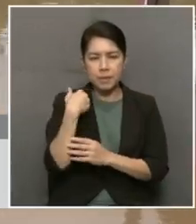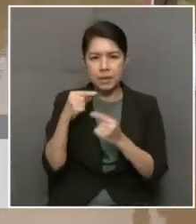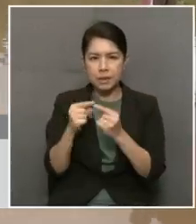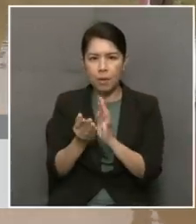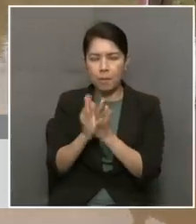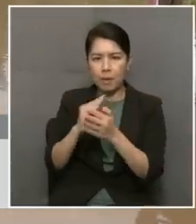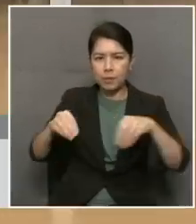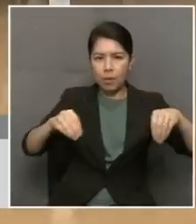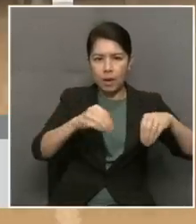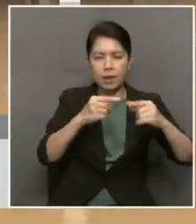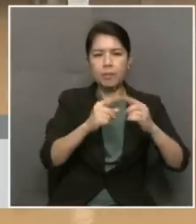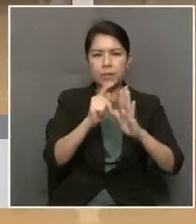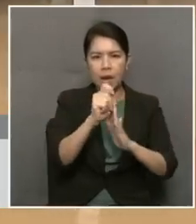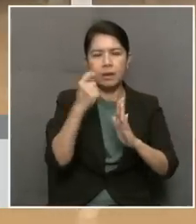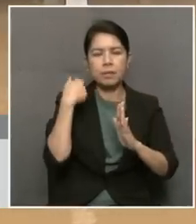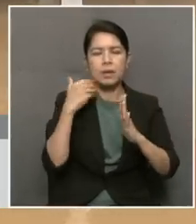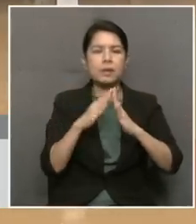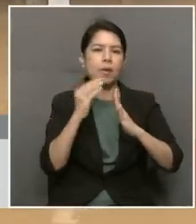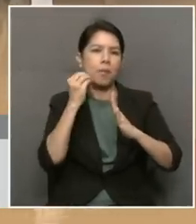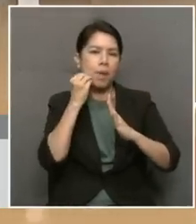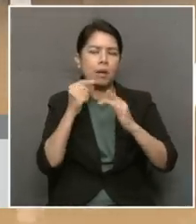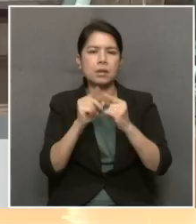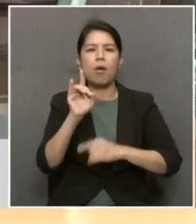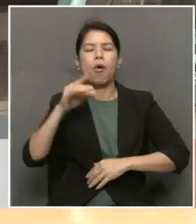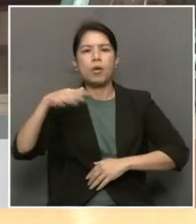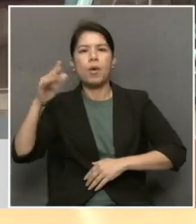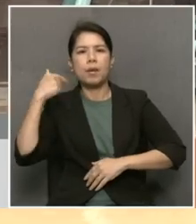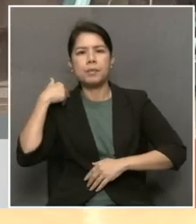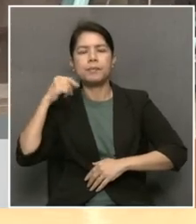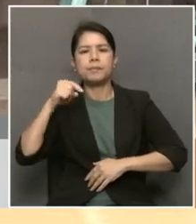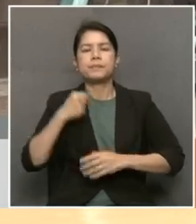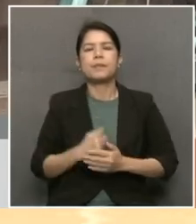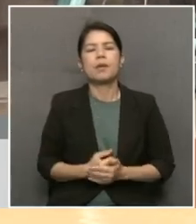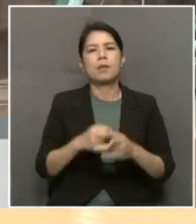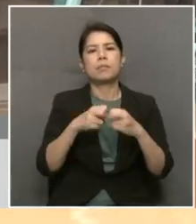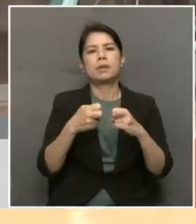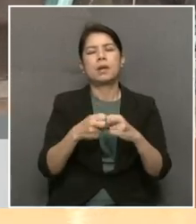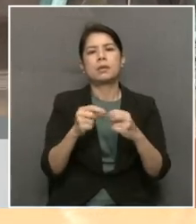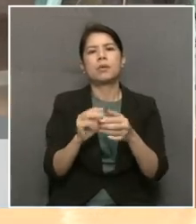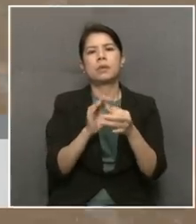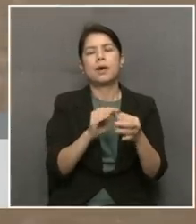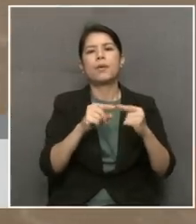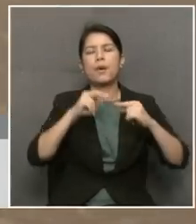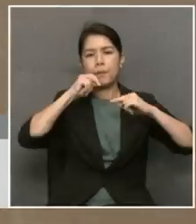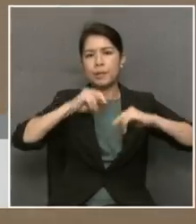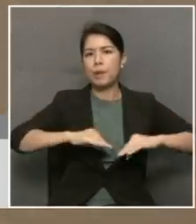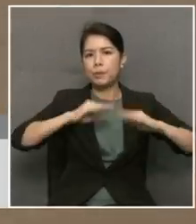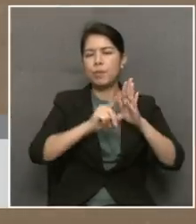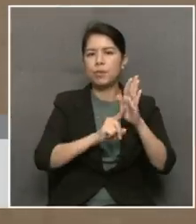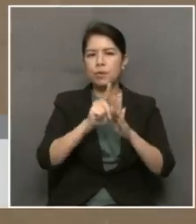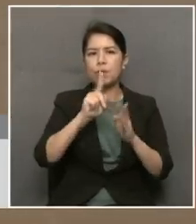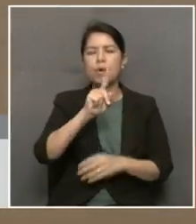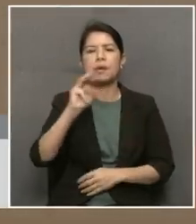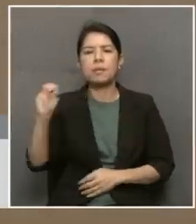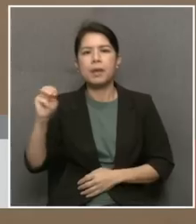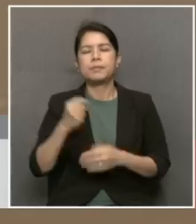ครับยังมีบ้านเรือนนับร้อยหลังคาเรือนตั้งอยู่ในพื้นที่ลุ่มต่ำก็ประสบกับปัญหาน้ำท่วมขังสูงกว่า 1เมตเจ้าหน้าที่ได้